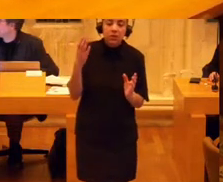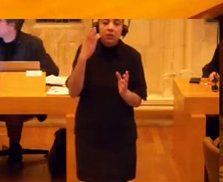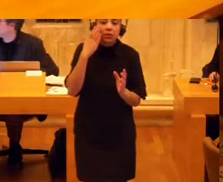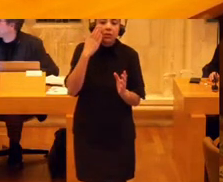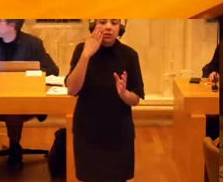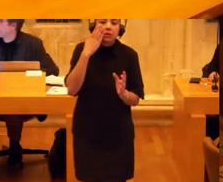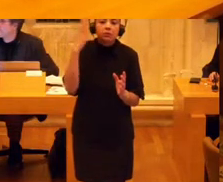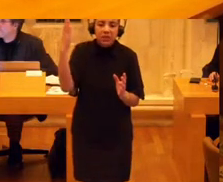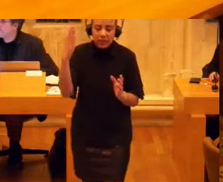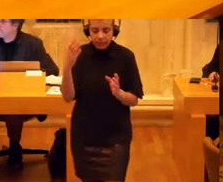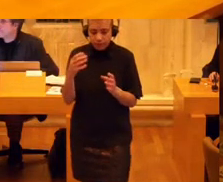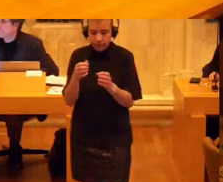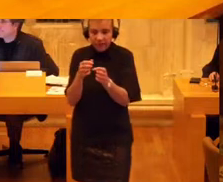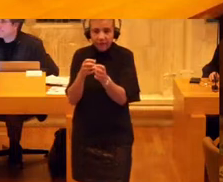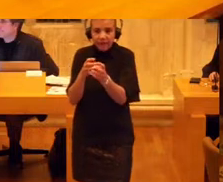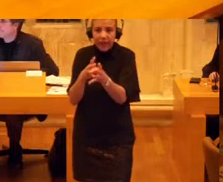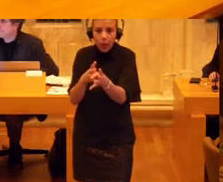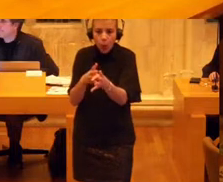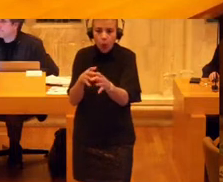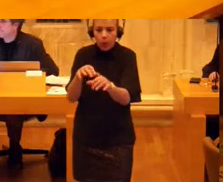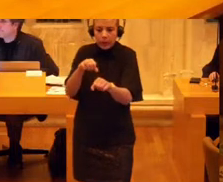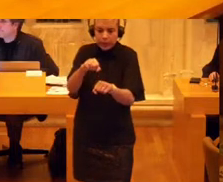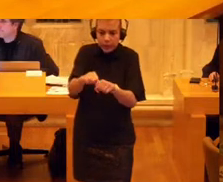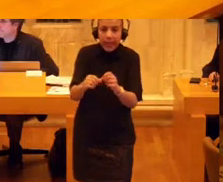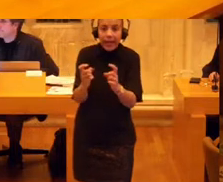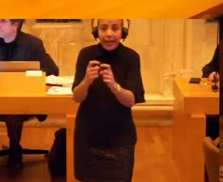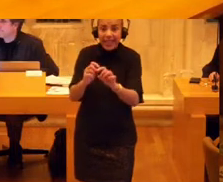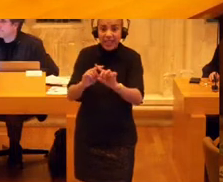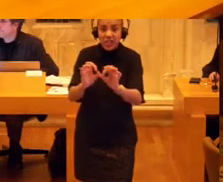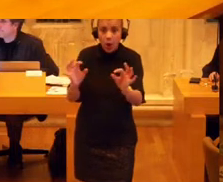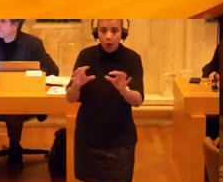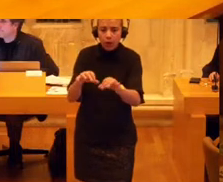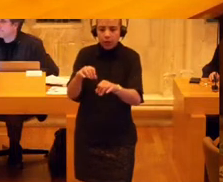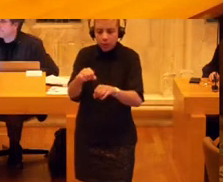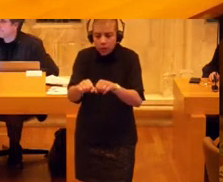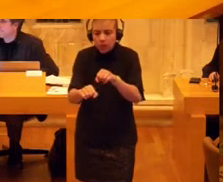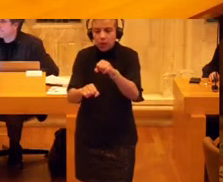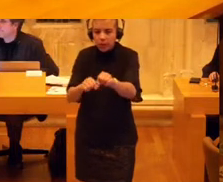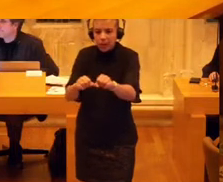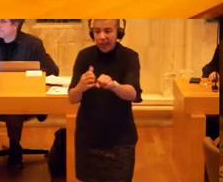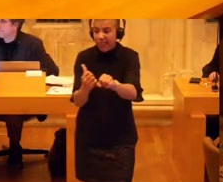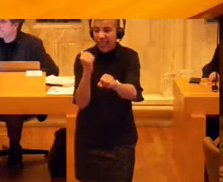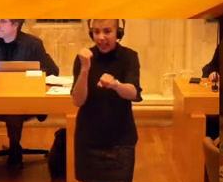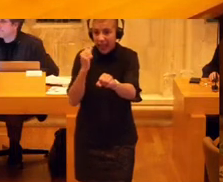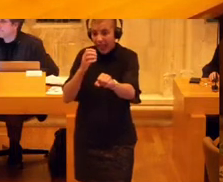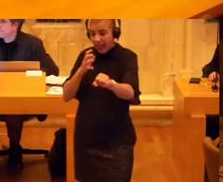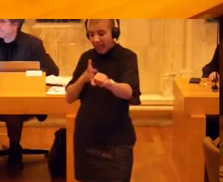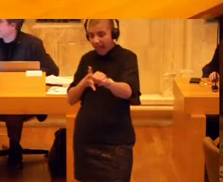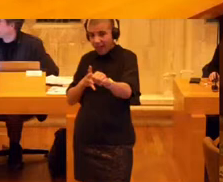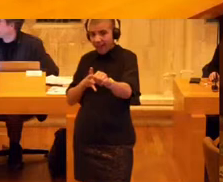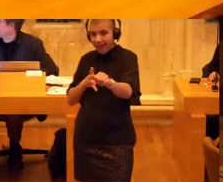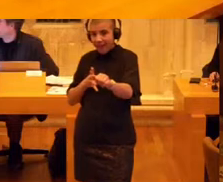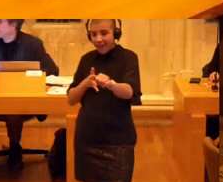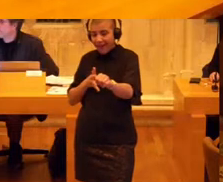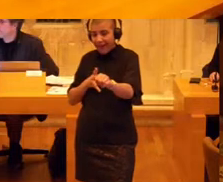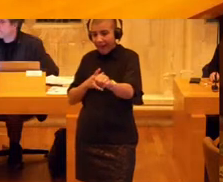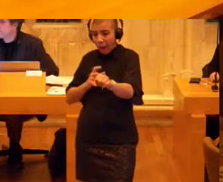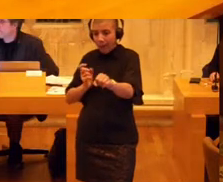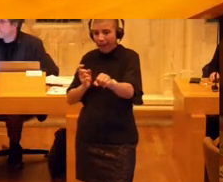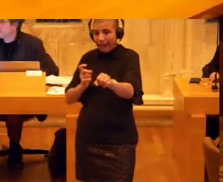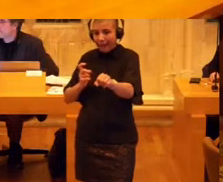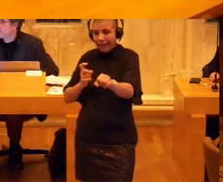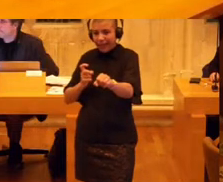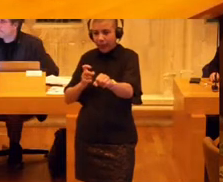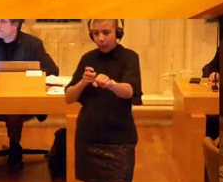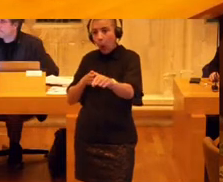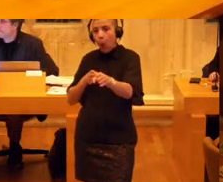vélo musculaire, même d'un grand sportif, serait coincé pendant sa longue sur toute la montée. Et d'avoir un trottoir large comme ça avec la